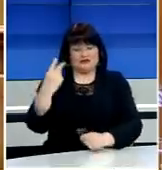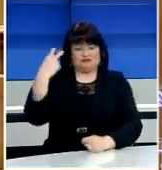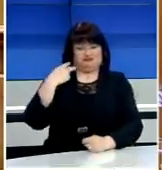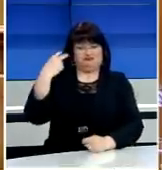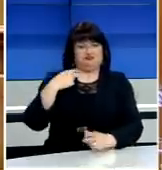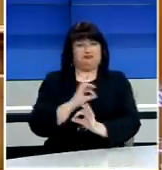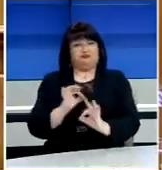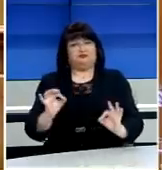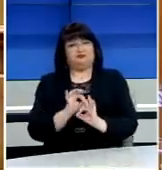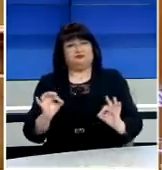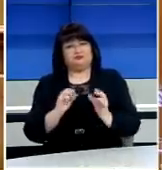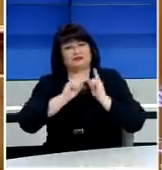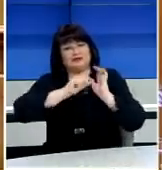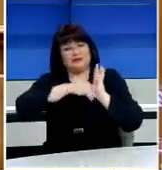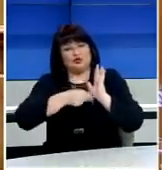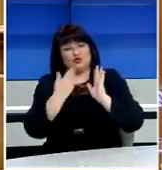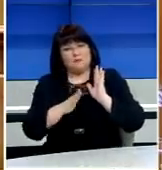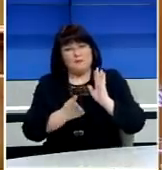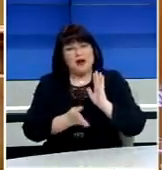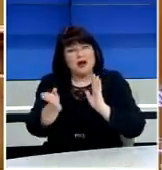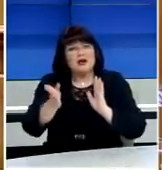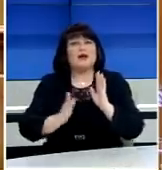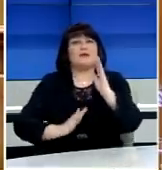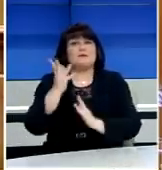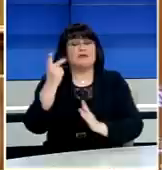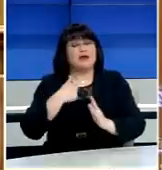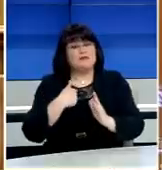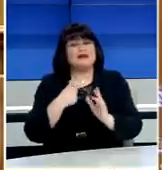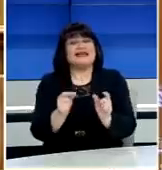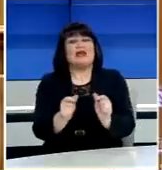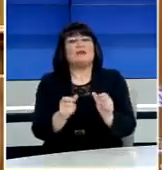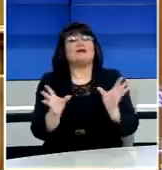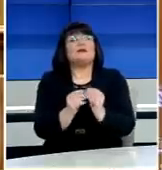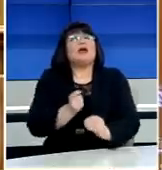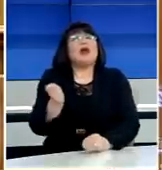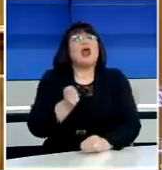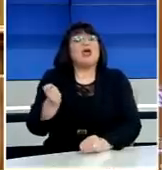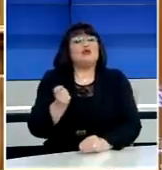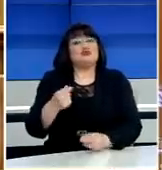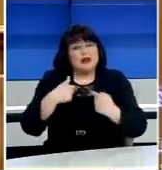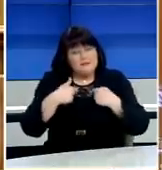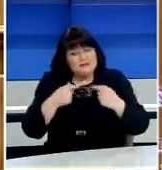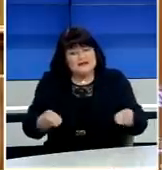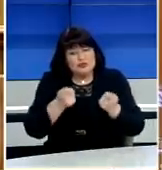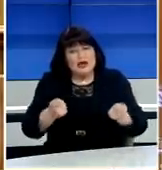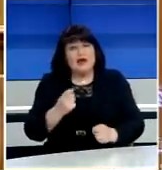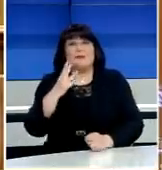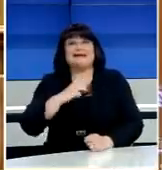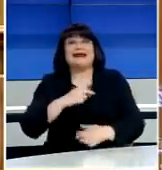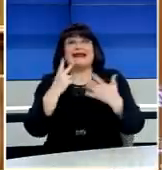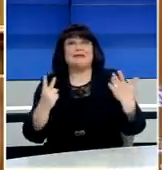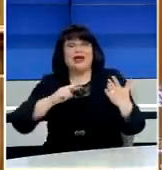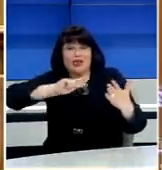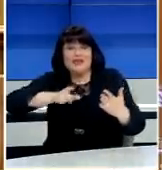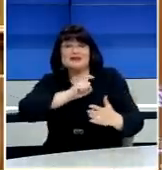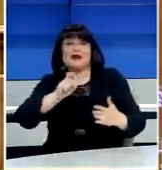εμείς βγάλαμε τη χώρα από τα μνημόνια, εμείς καταφέραμε την ανάπτυξη, εμείς ρυθμίσαμε το χρέος, εμείς αφήσαμε 37 δισεκατομμύρια